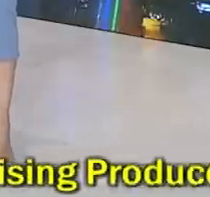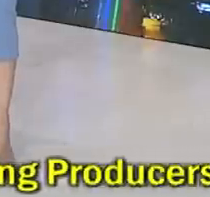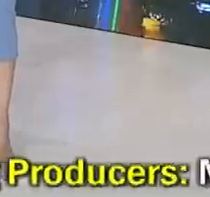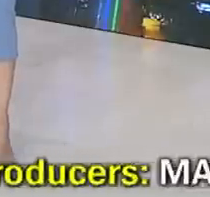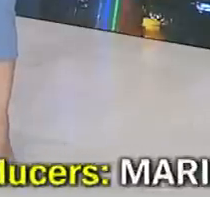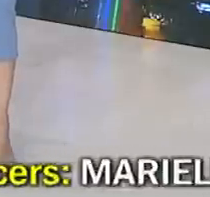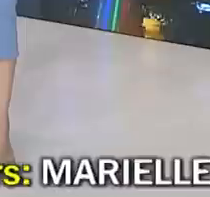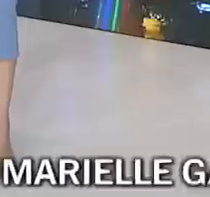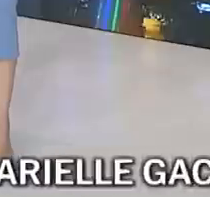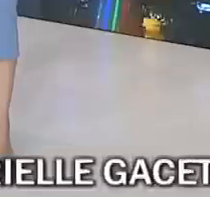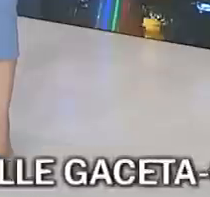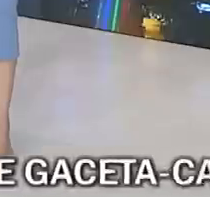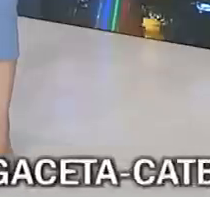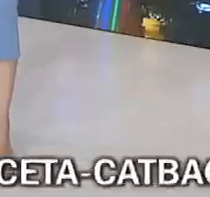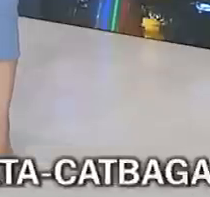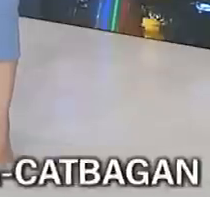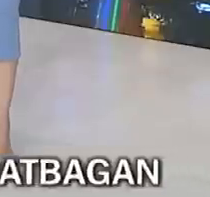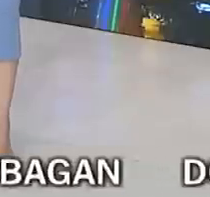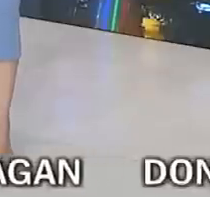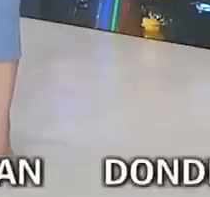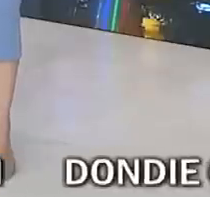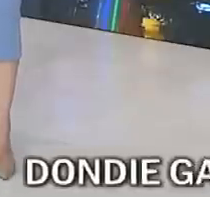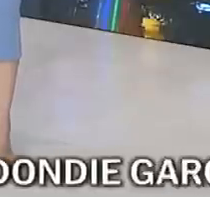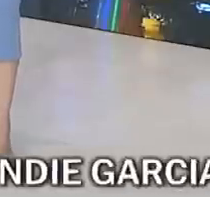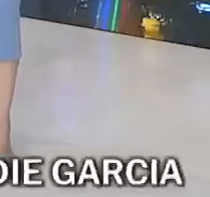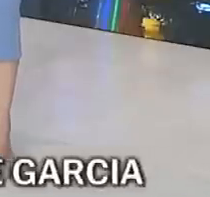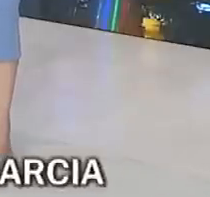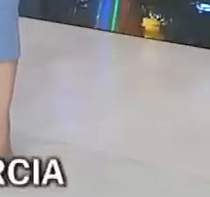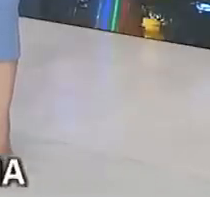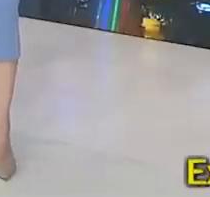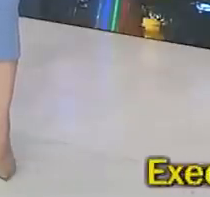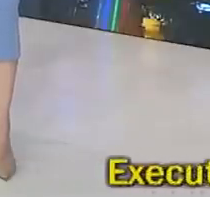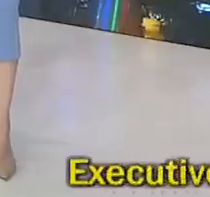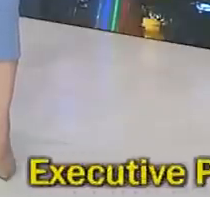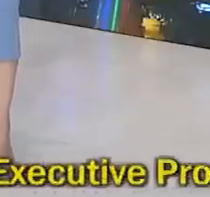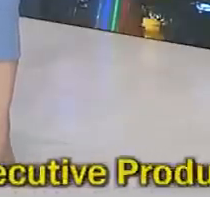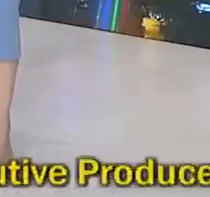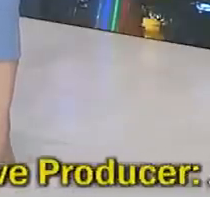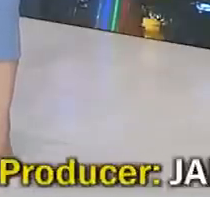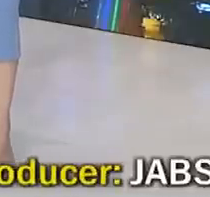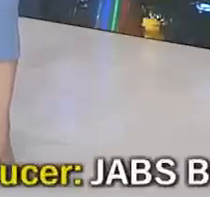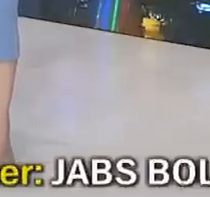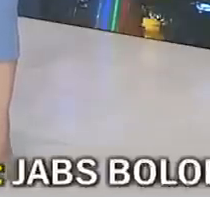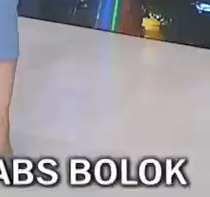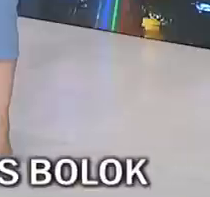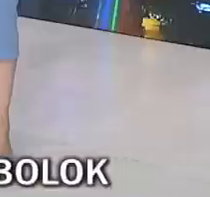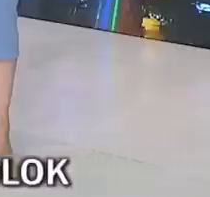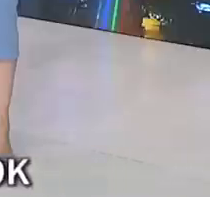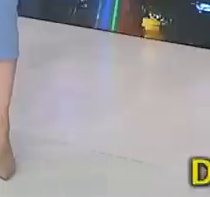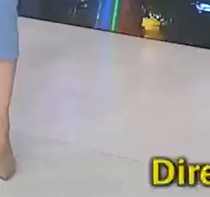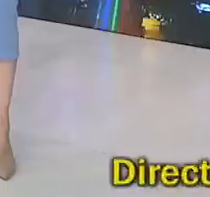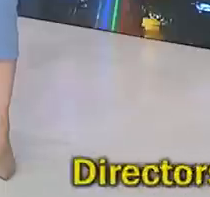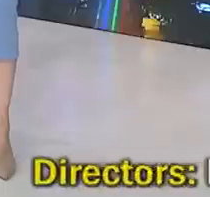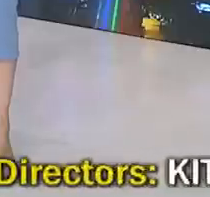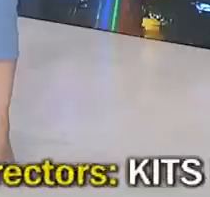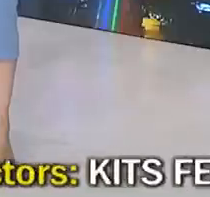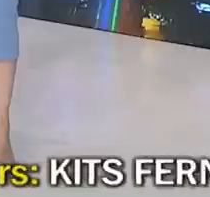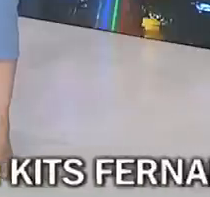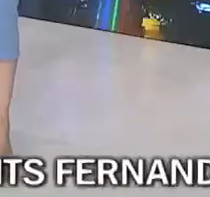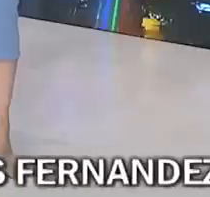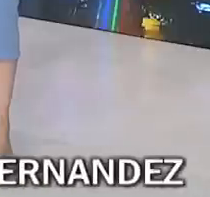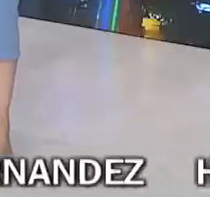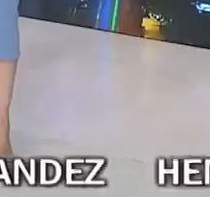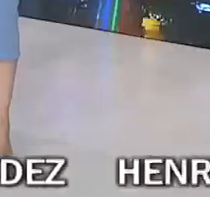Sa Star Cinema and GMA. Yes. At yan ang mga balitang binantayan namin para sa inyo. Ako po si Karen